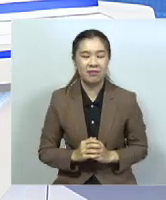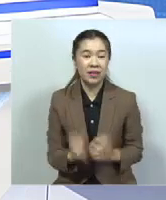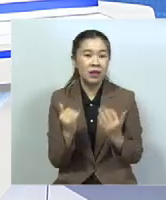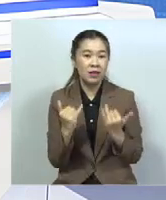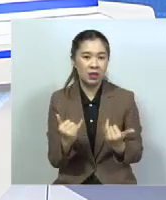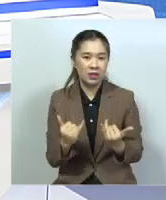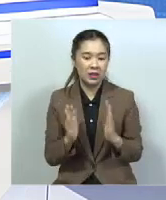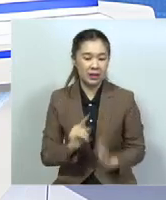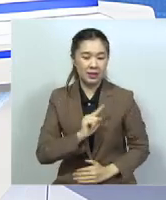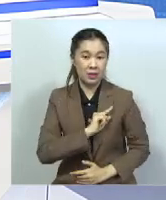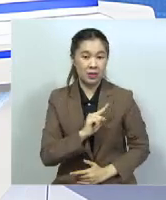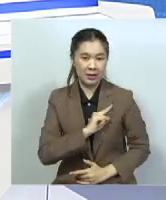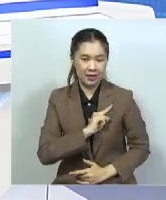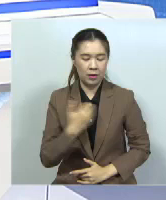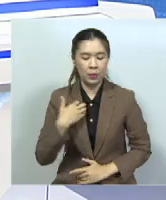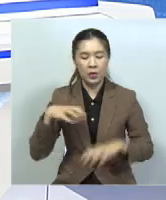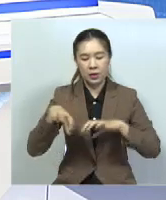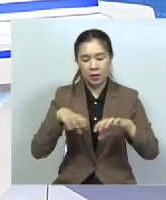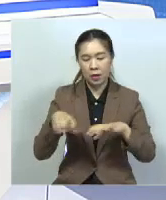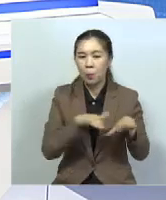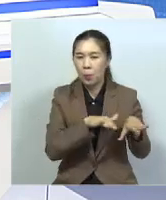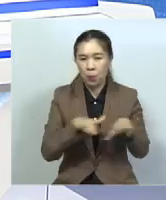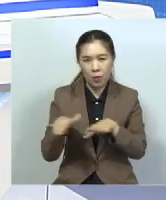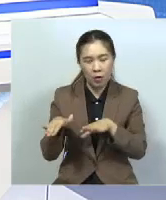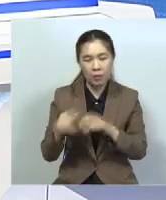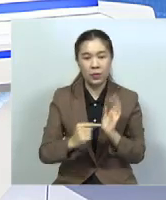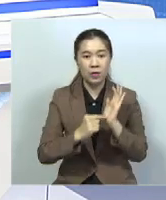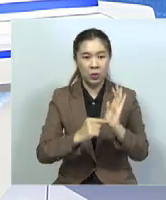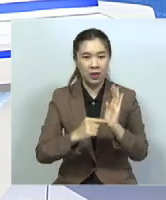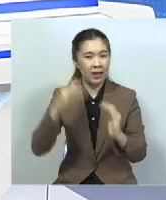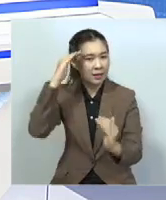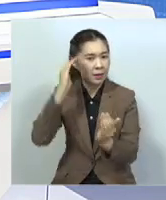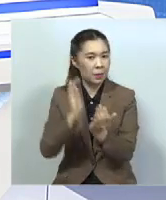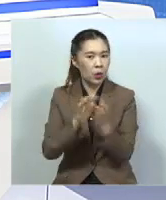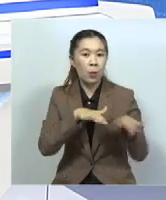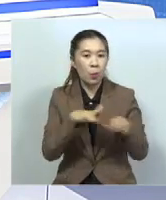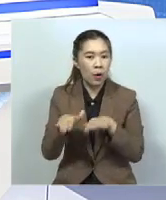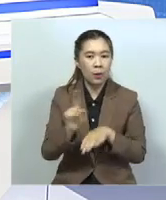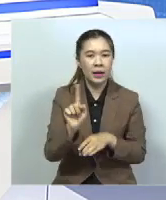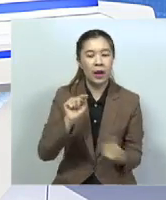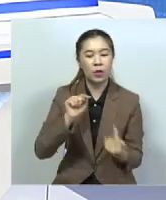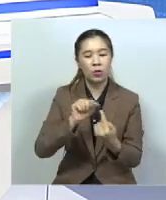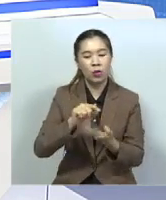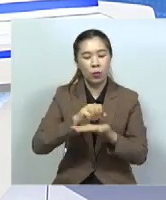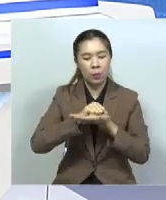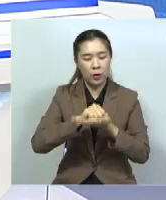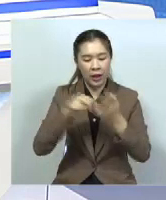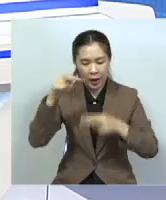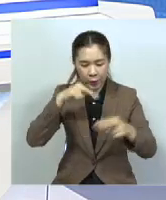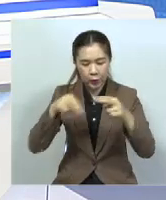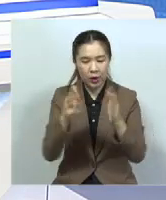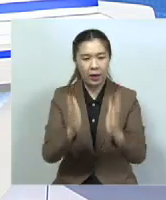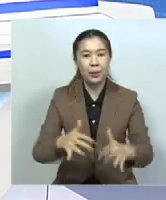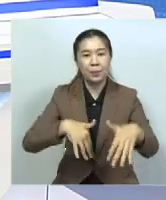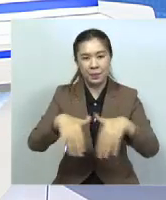ครั้งนี้เนี่ยทางเจ้าหน้าที่เขาได้มีการจัดเตรียมความพร้อมในทุกๆด้านอย่างตำรวจเนี่ยเขาก็เตรียมความพร้อมในเรื่องของการดูแลประชาชนที่มาร่วมกิ